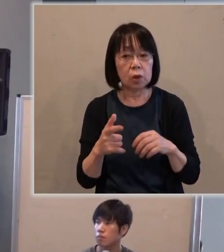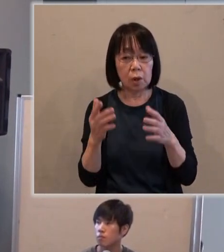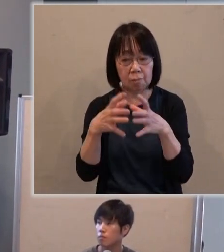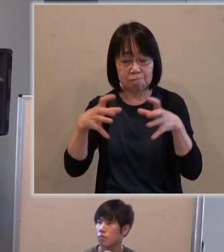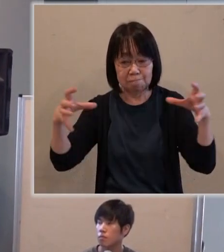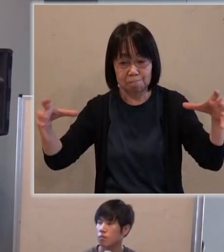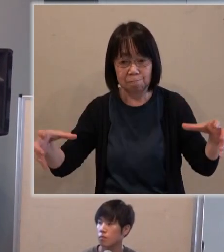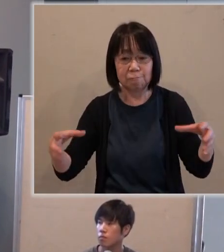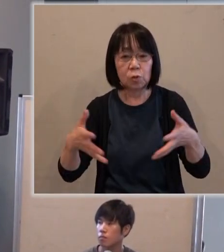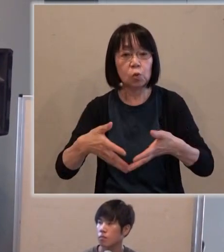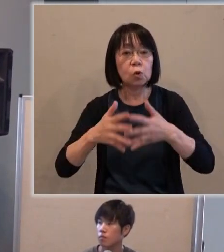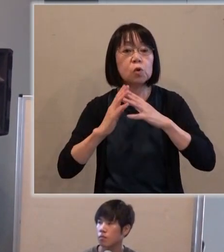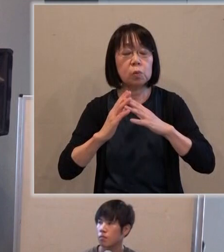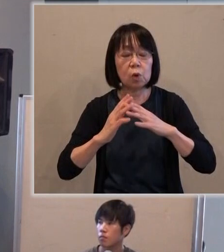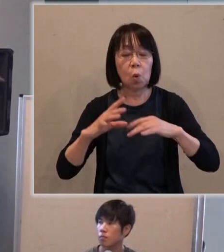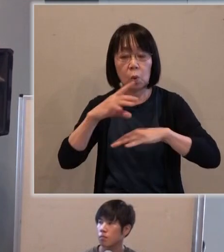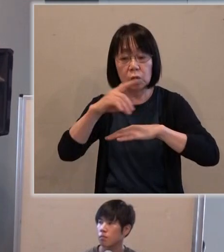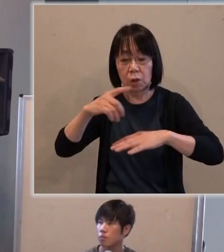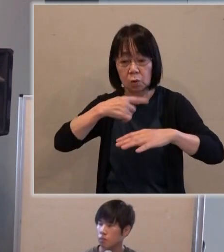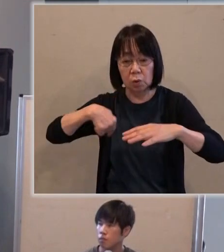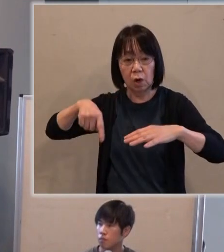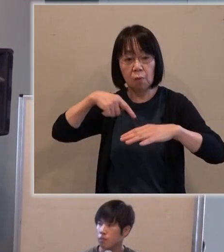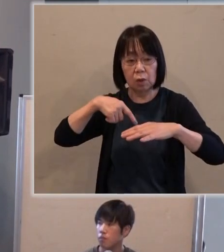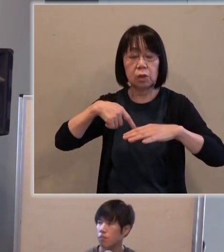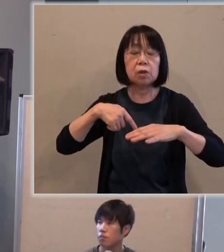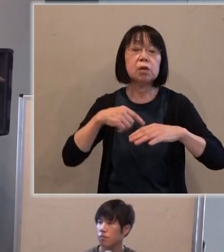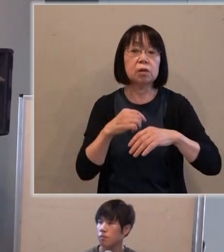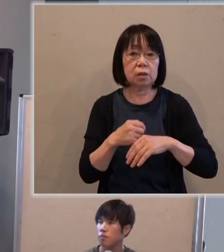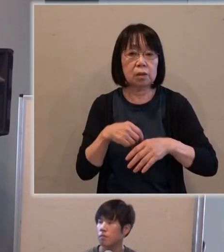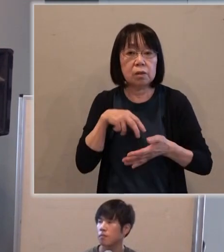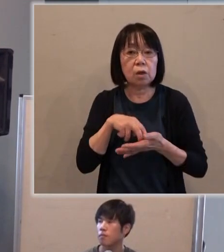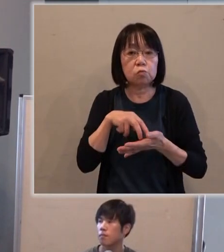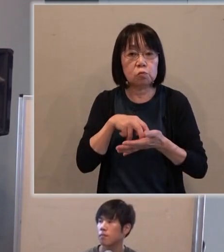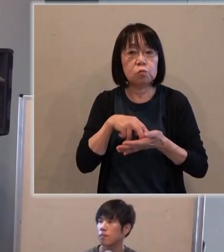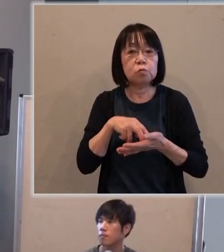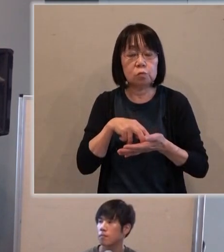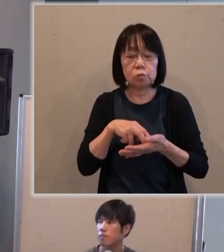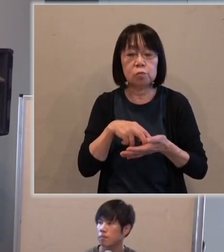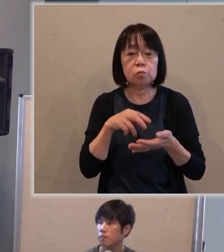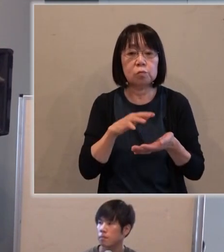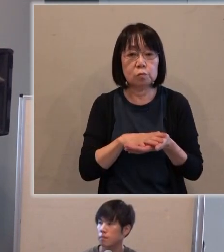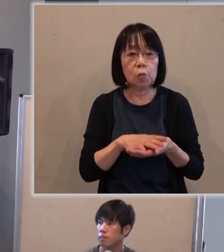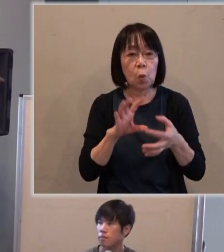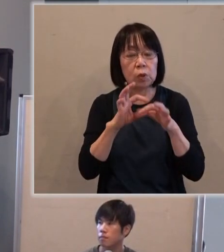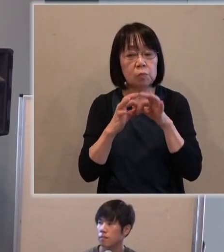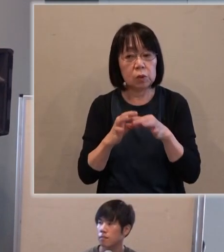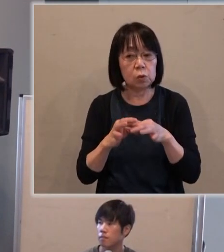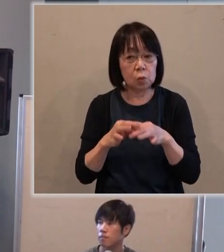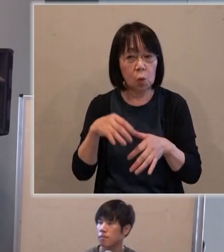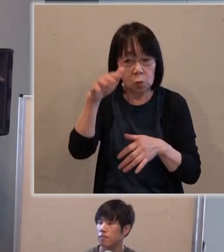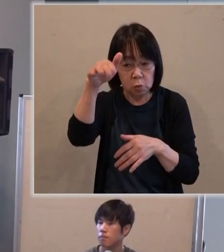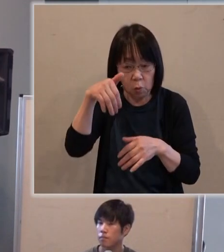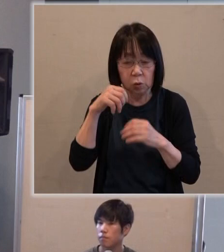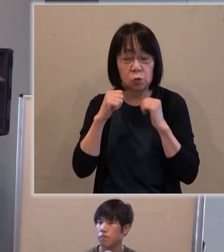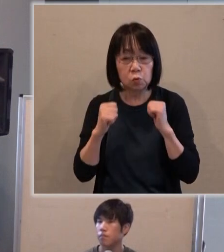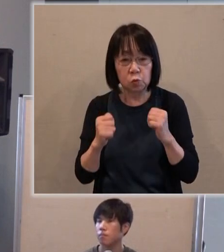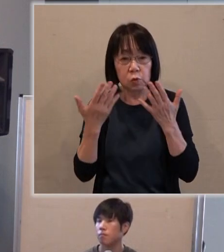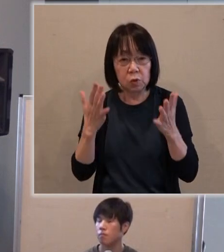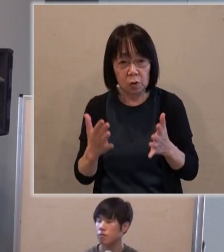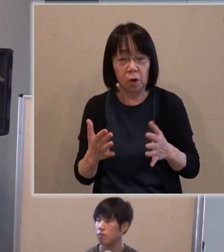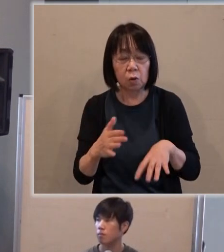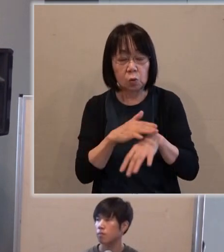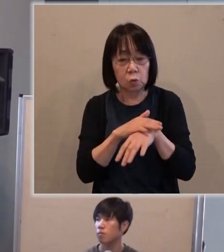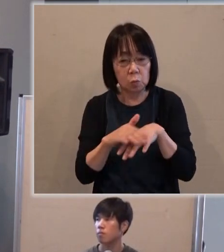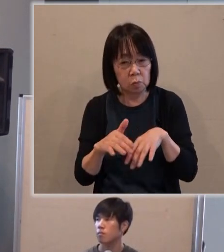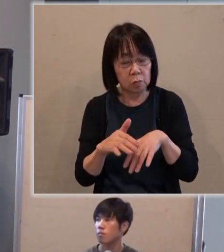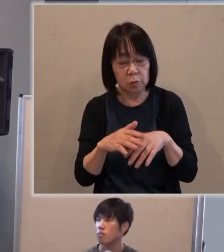考えていけばいいのかっていう、その企画側に一回回ってみる。でそれで結局承知するかしないかとか、うまくいくかいかないか置いておいて、そこに